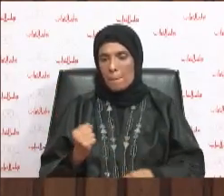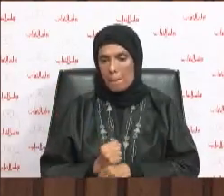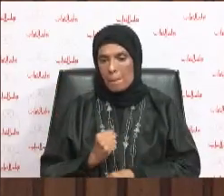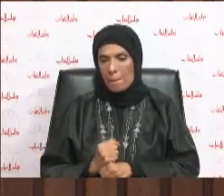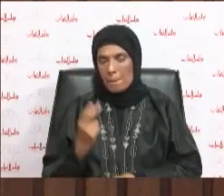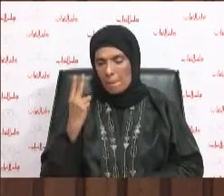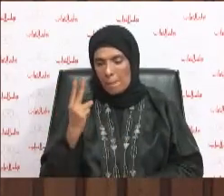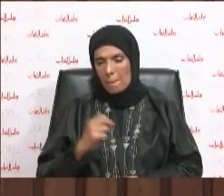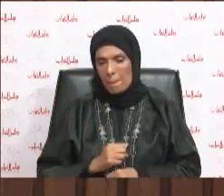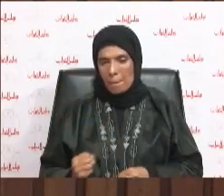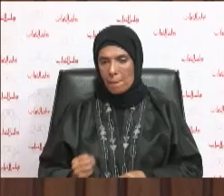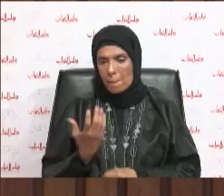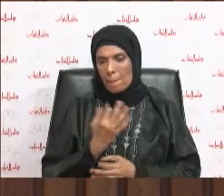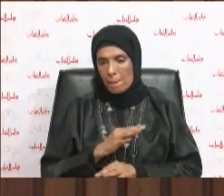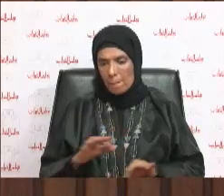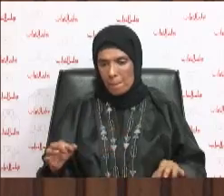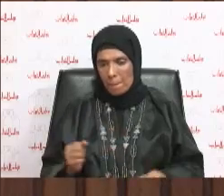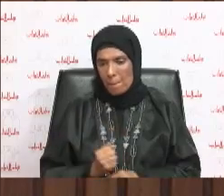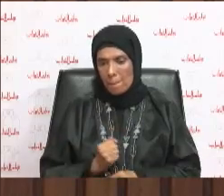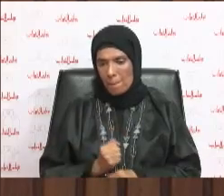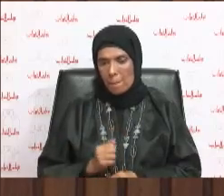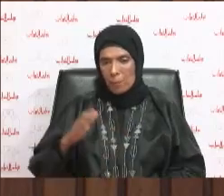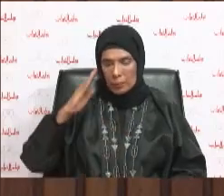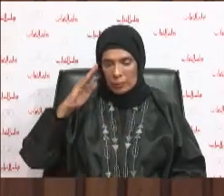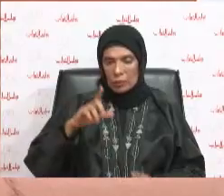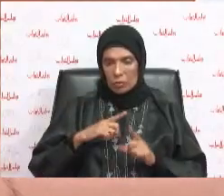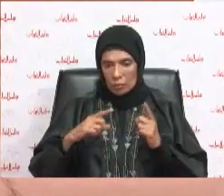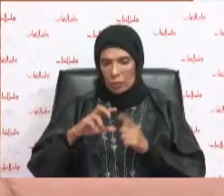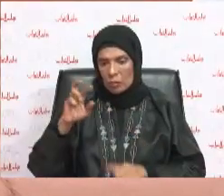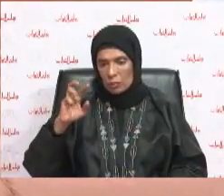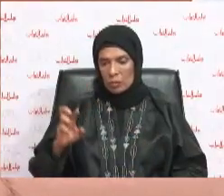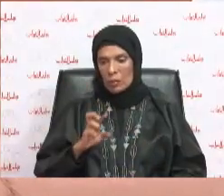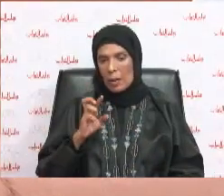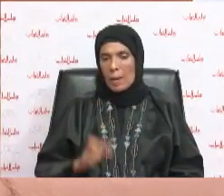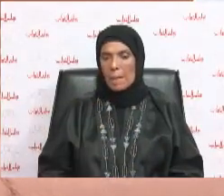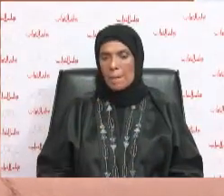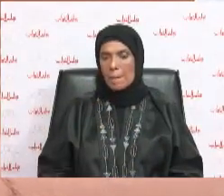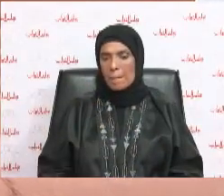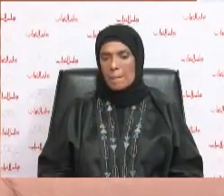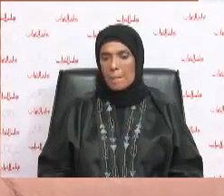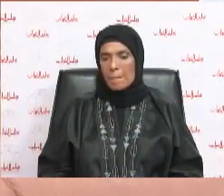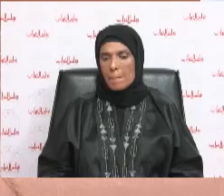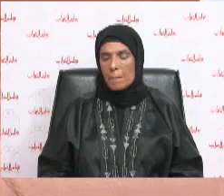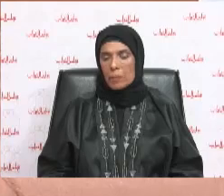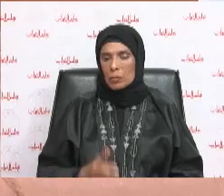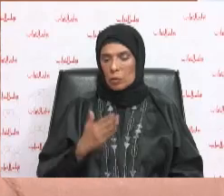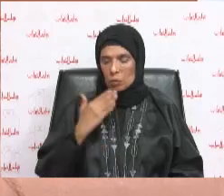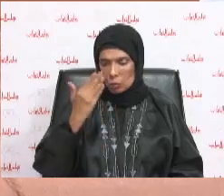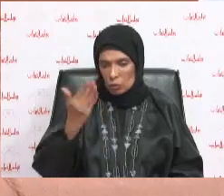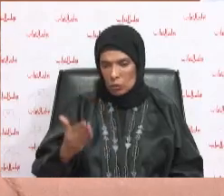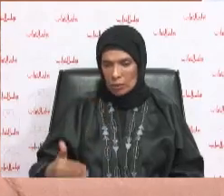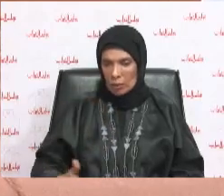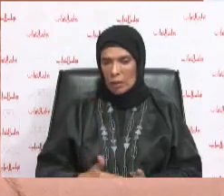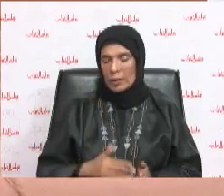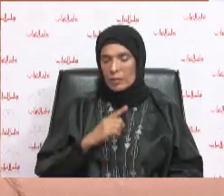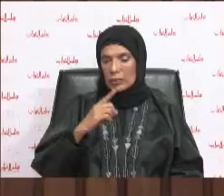مشروعين اكتملت أعمالهم الإنشائية، وأنا أشكر اللجنة زارتهم ميدانيا، اكتملت الأعمال الإنشائية، ونطلع إن شاء الله قبل نهاية